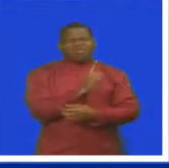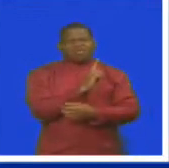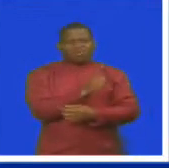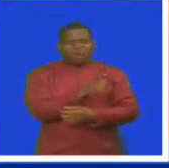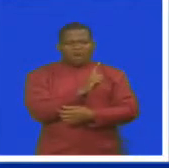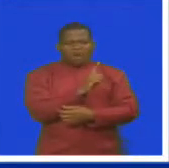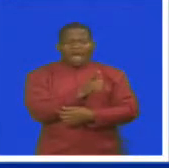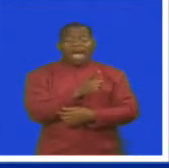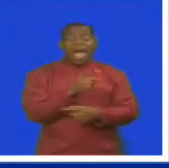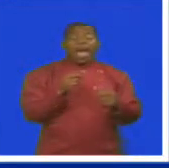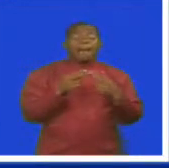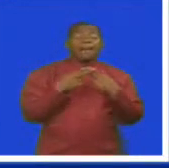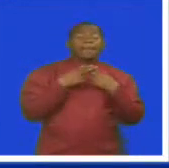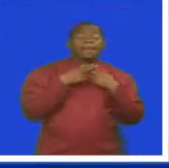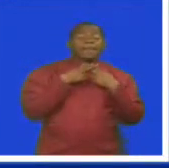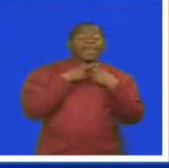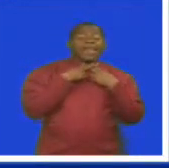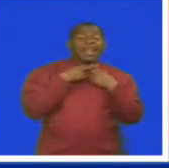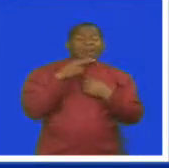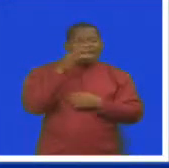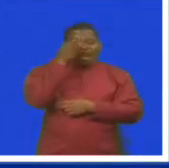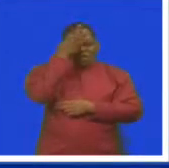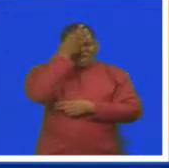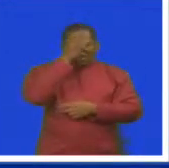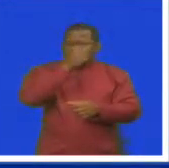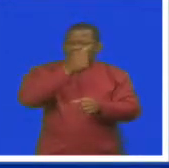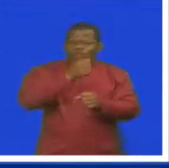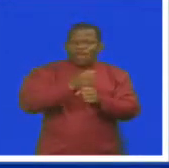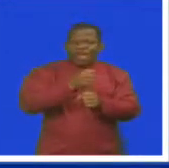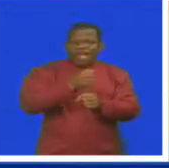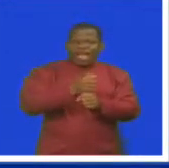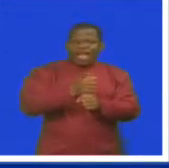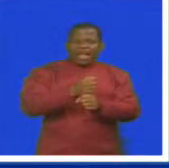Nangabe futhi Chief Justice in his wisdom